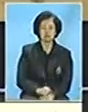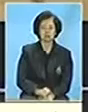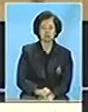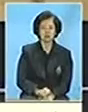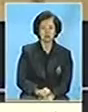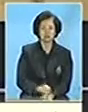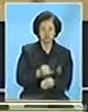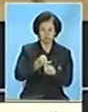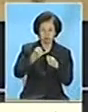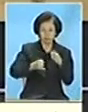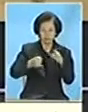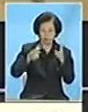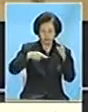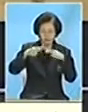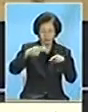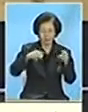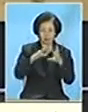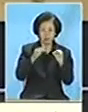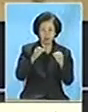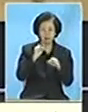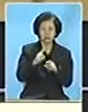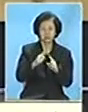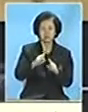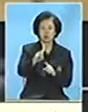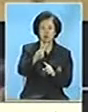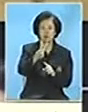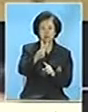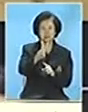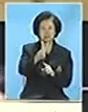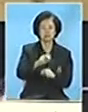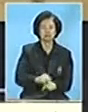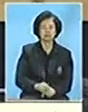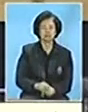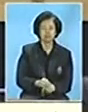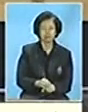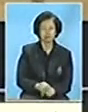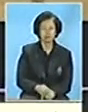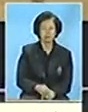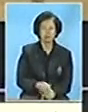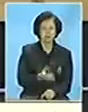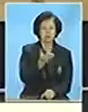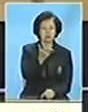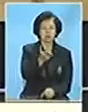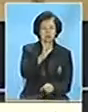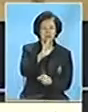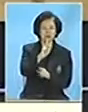เป็นอันจบการพิจารณาเรื่องด่วนที่2ค่ะค่ะท่านกฤษณาเชิญค่ะ